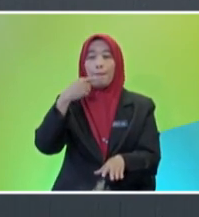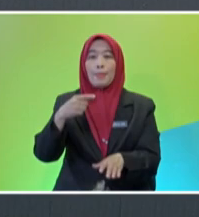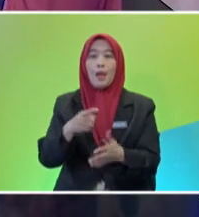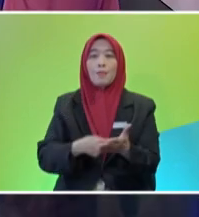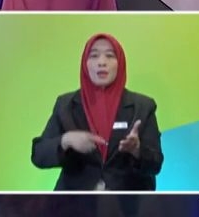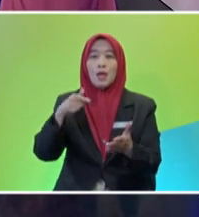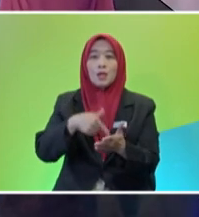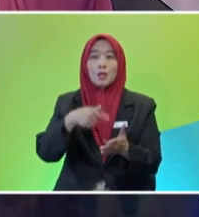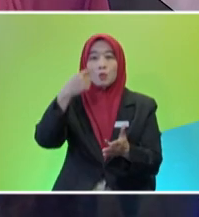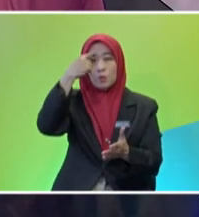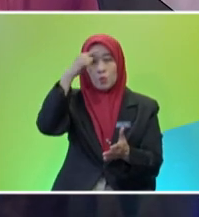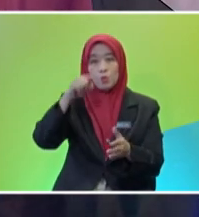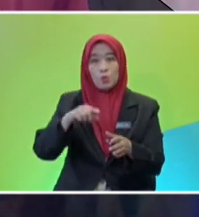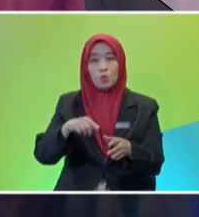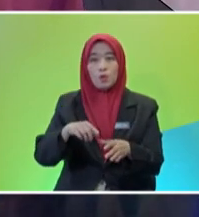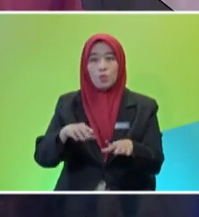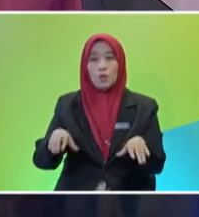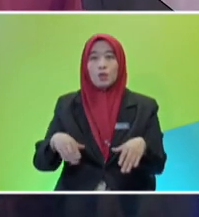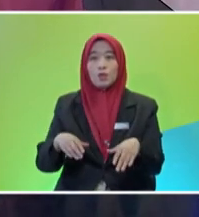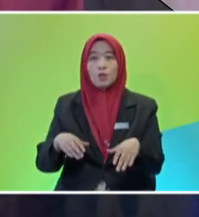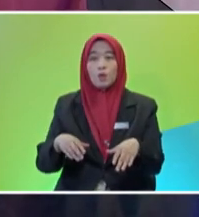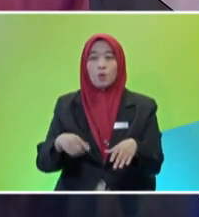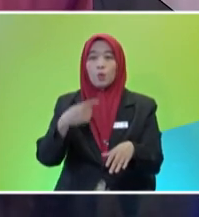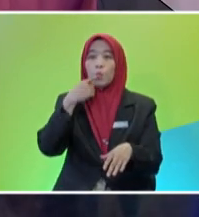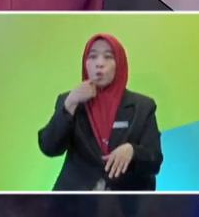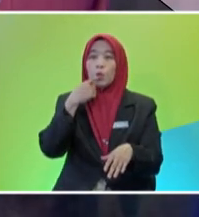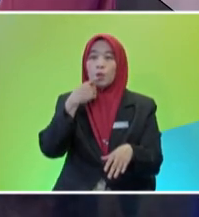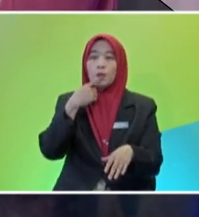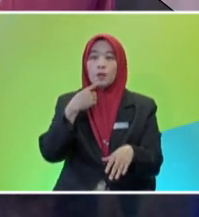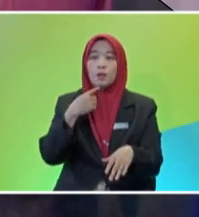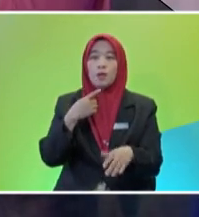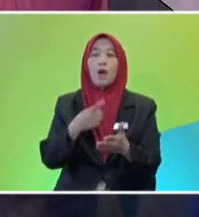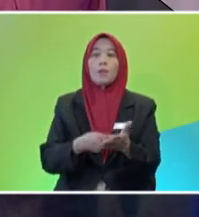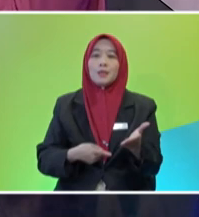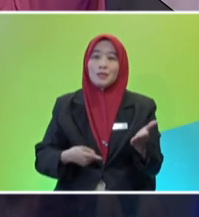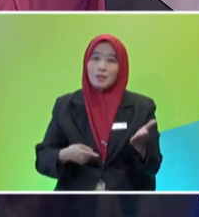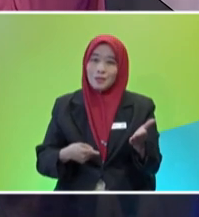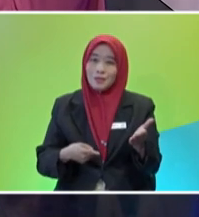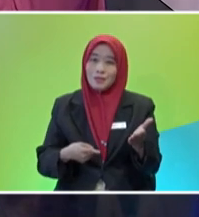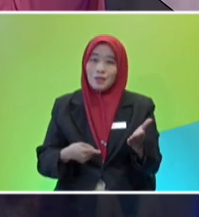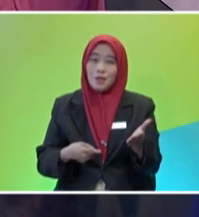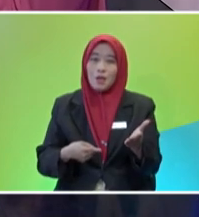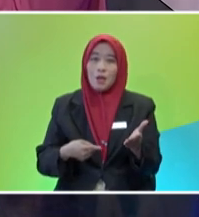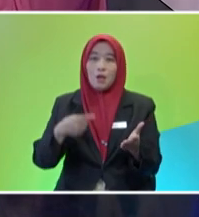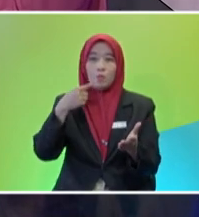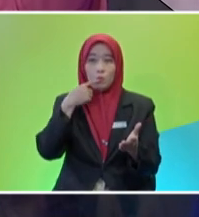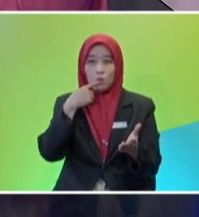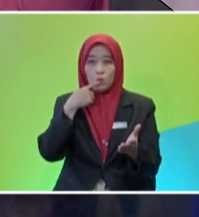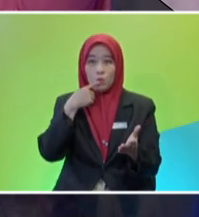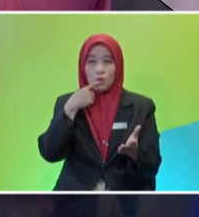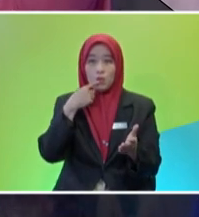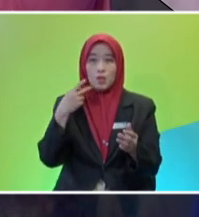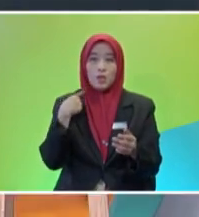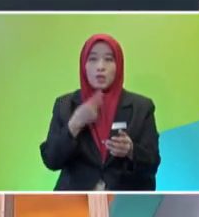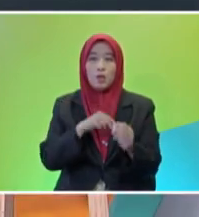lagi yang kita boleh buat menggunakan mulut? Mulut. Untuk mulut, cikgu, kita boleh mengunyah, kita